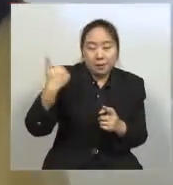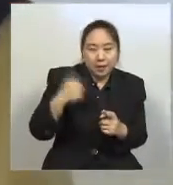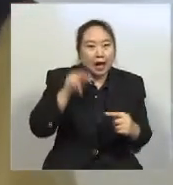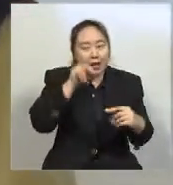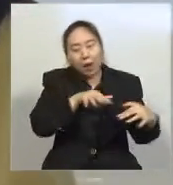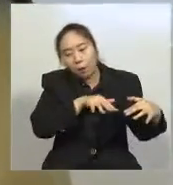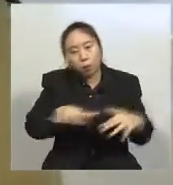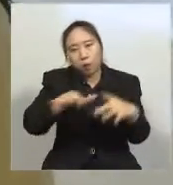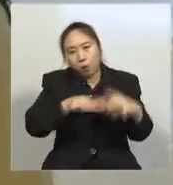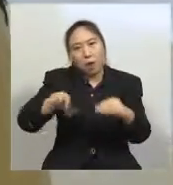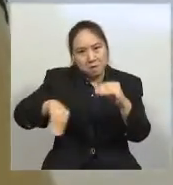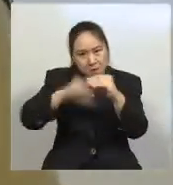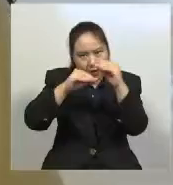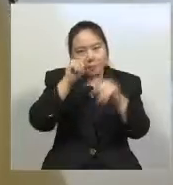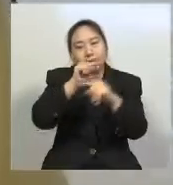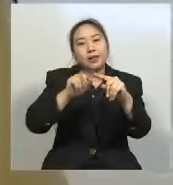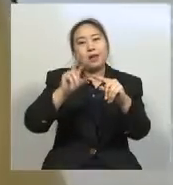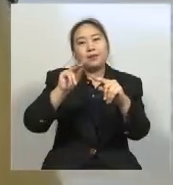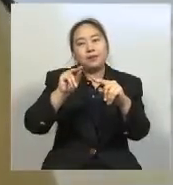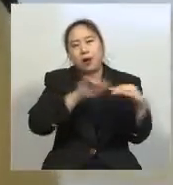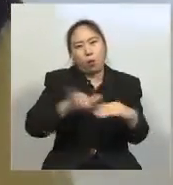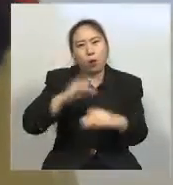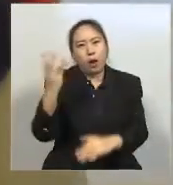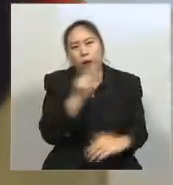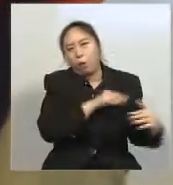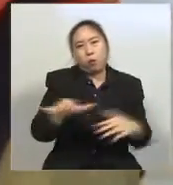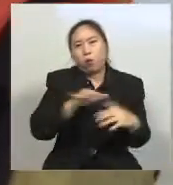าณ 30% ครับครับผม